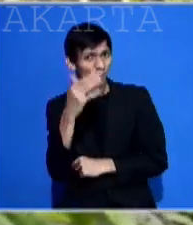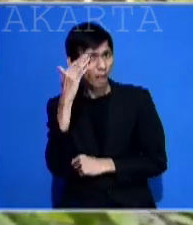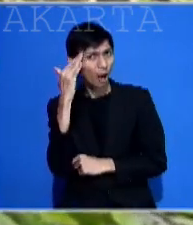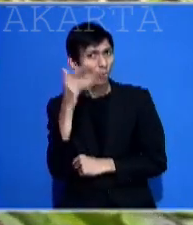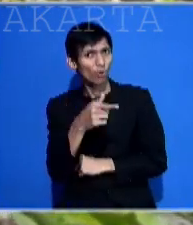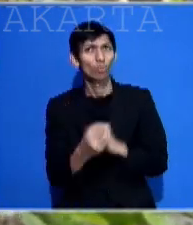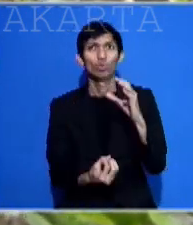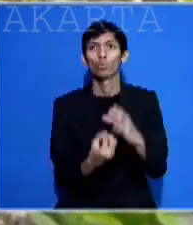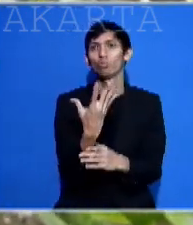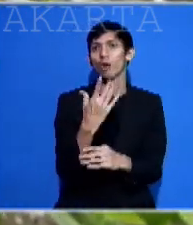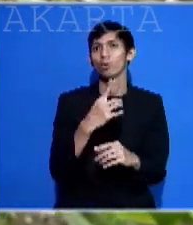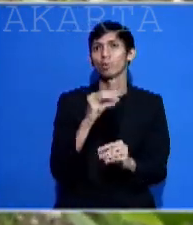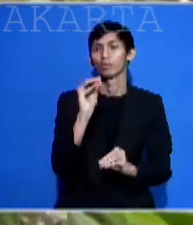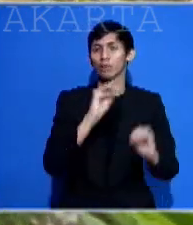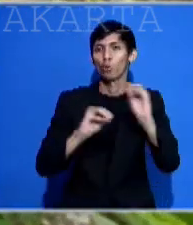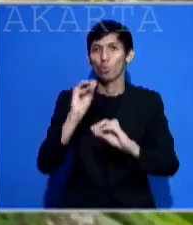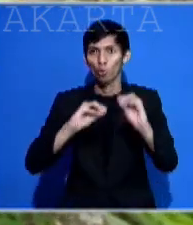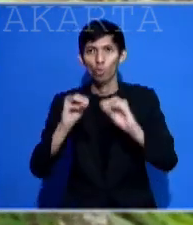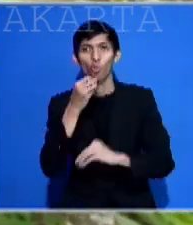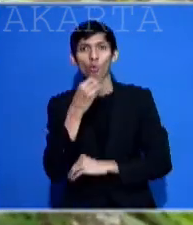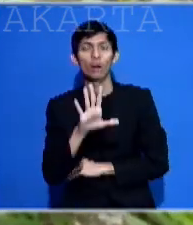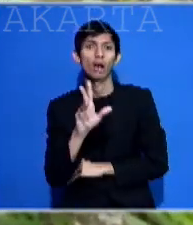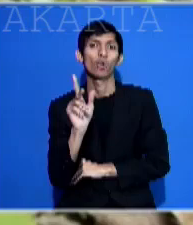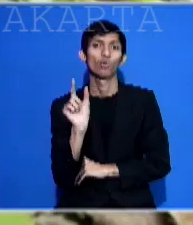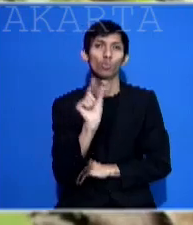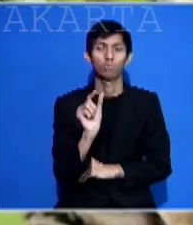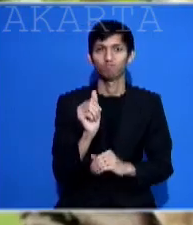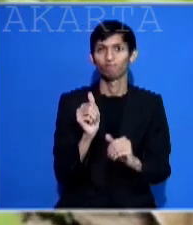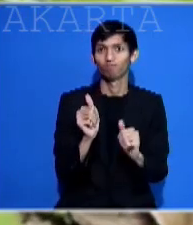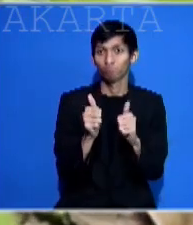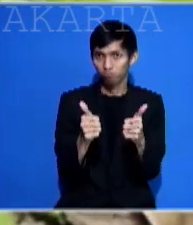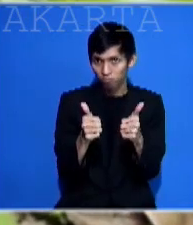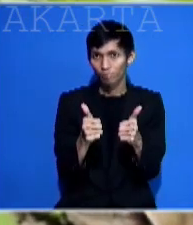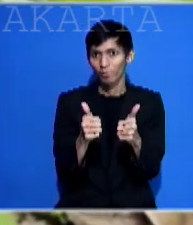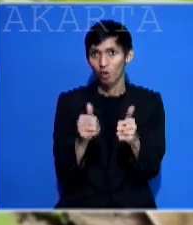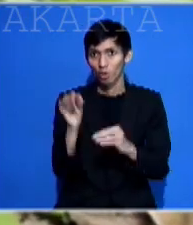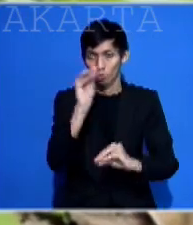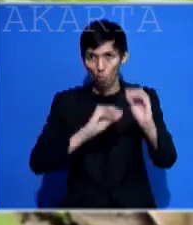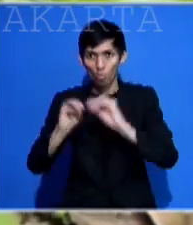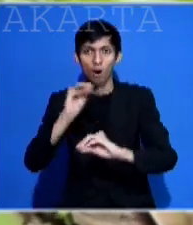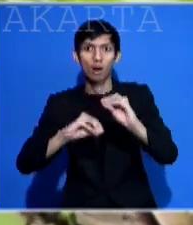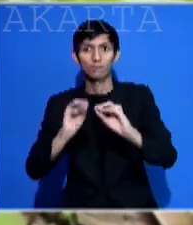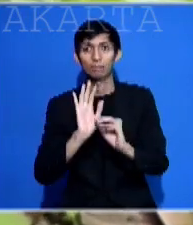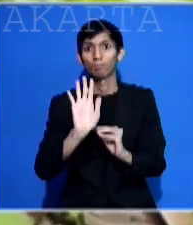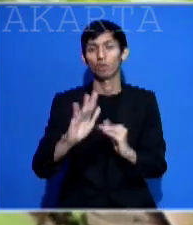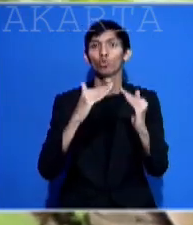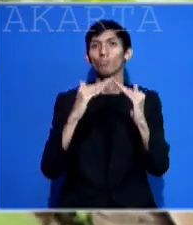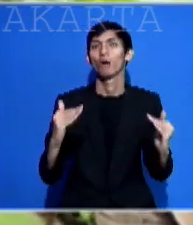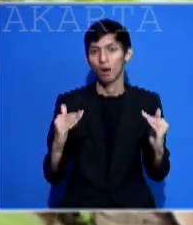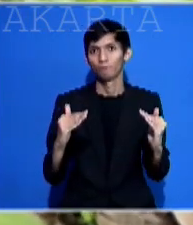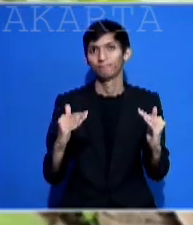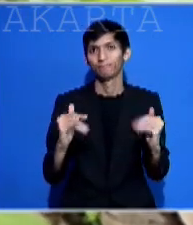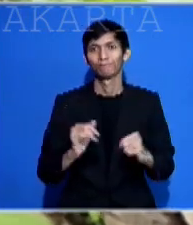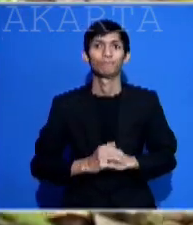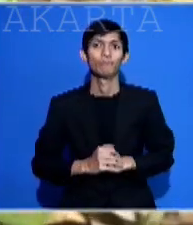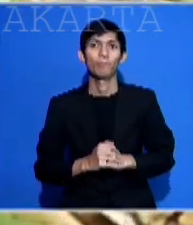ingkang gadhah sekar sae werni ungu lan asring dados ijem-ijeman ing pekawisan tanpa dipun mupangataken. Menawi wonten